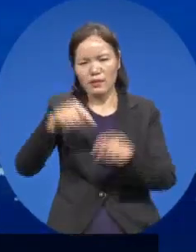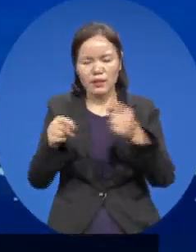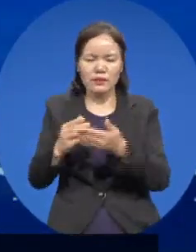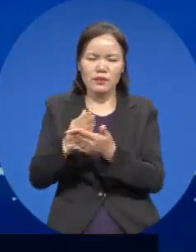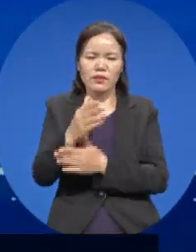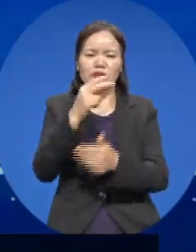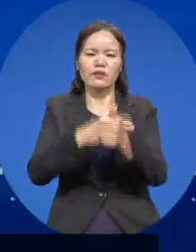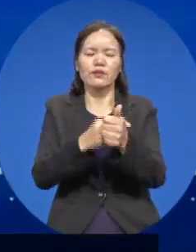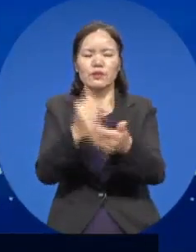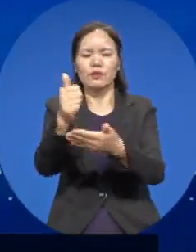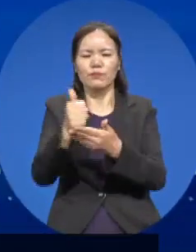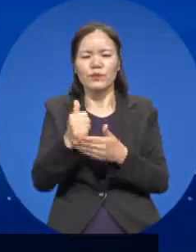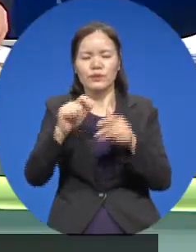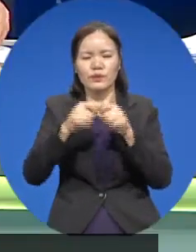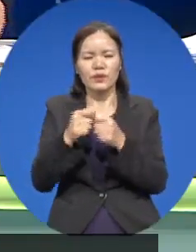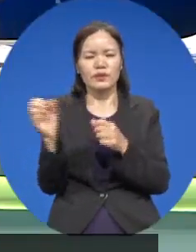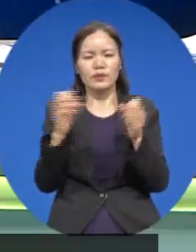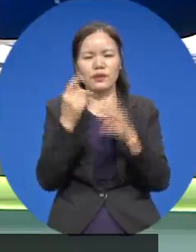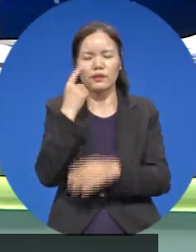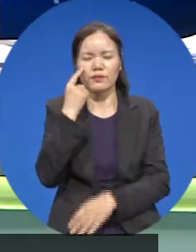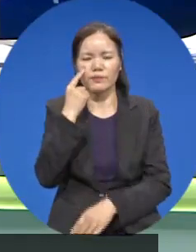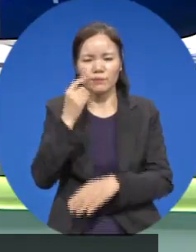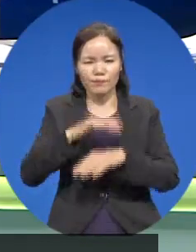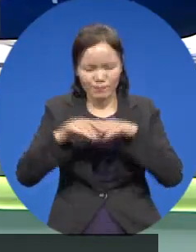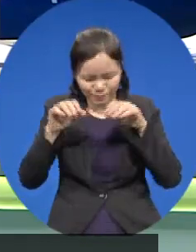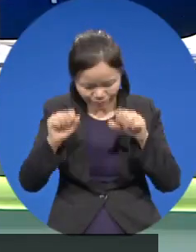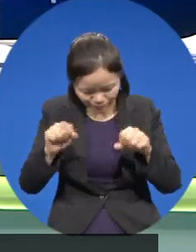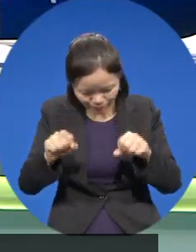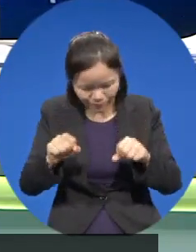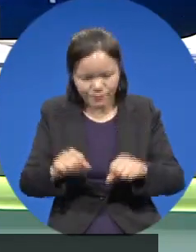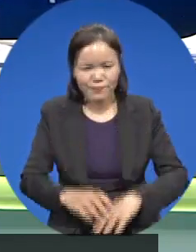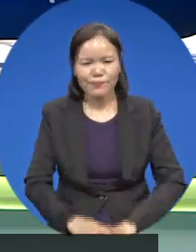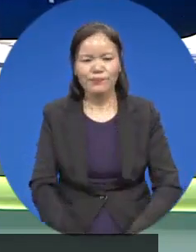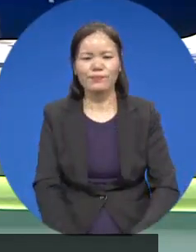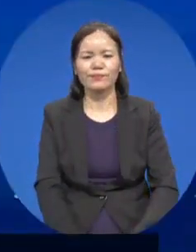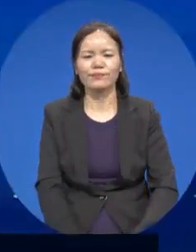자세한 이야기 들어보도록 하겠습니다 교수님 안녕하십니까